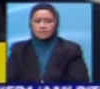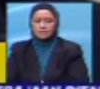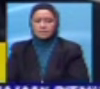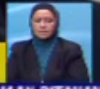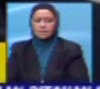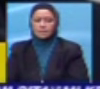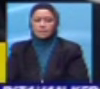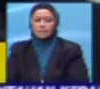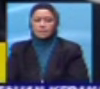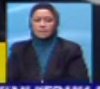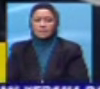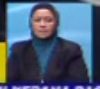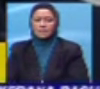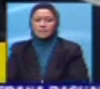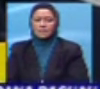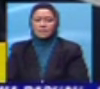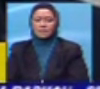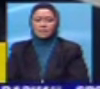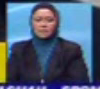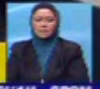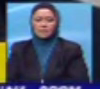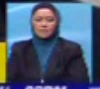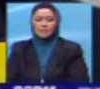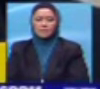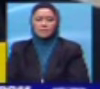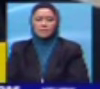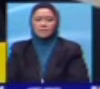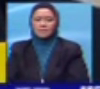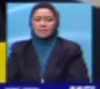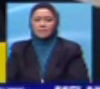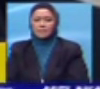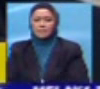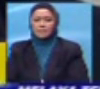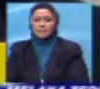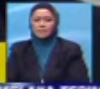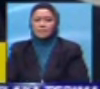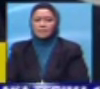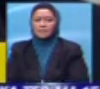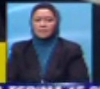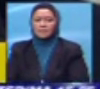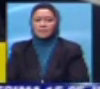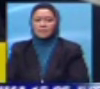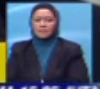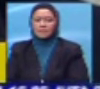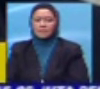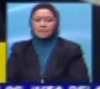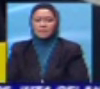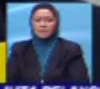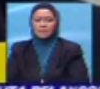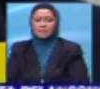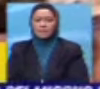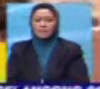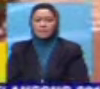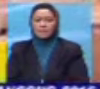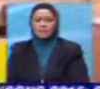وبجودة عالية للطلاب حتى يتمكنوا من تعلم هذه اللغة المهمة